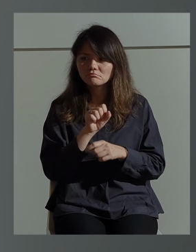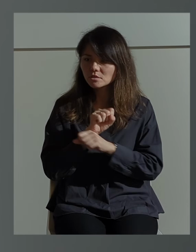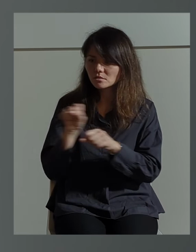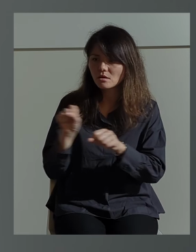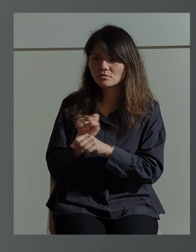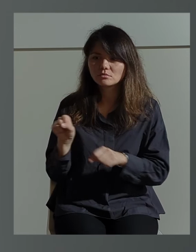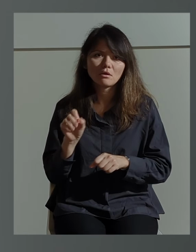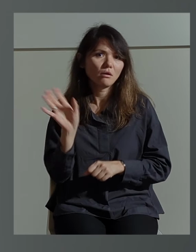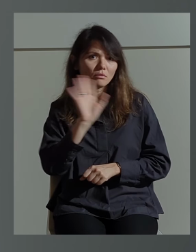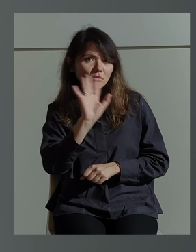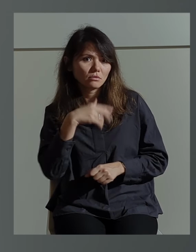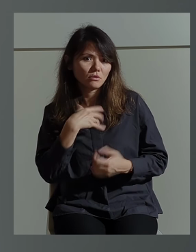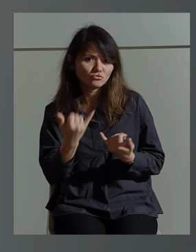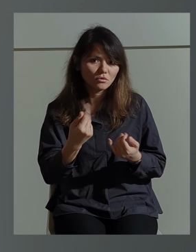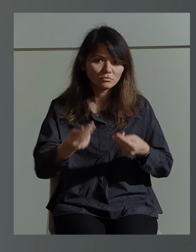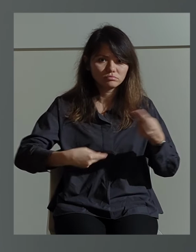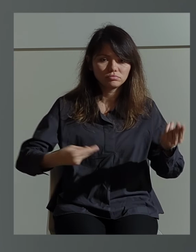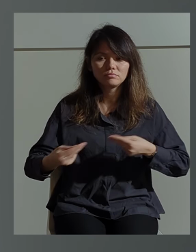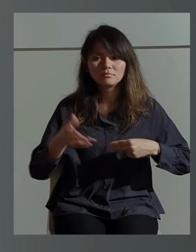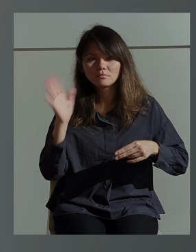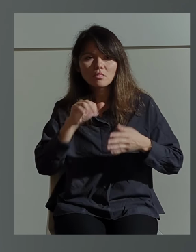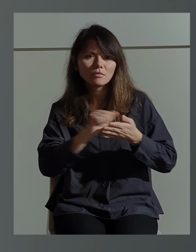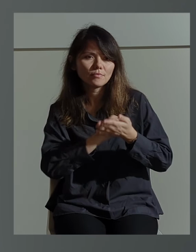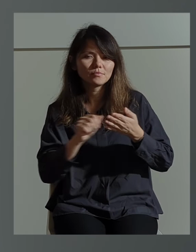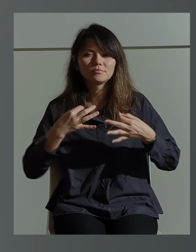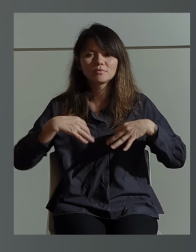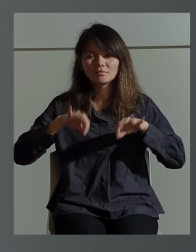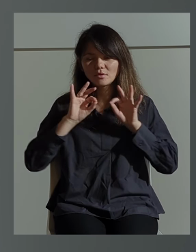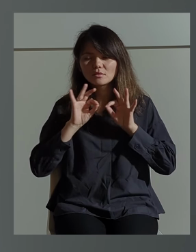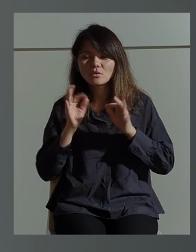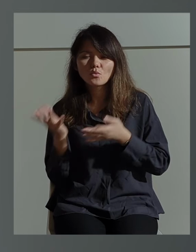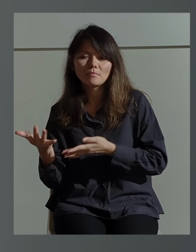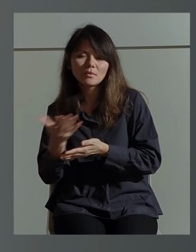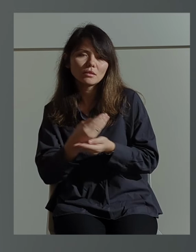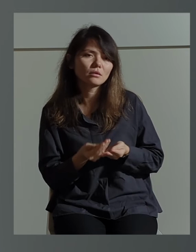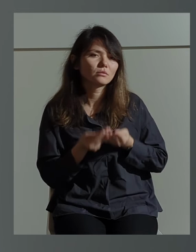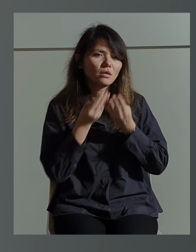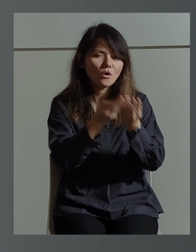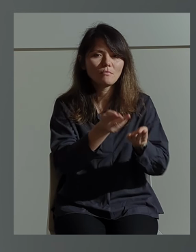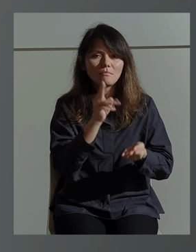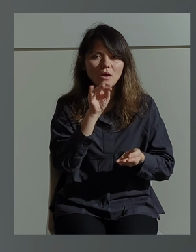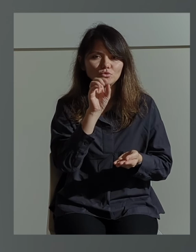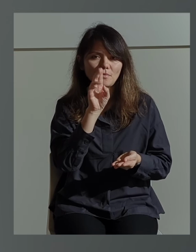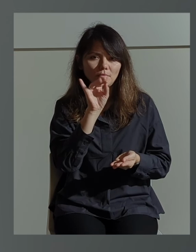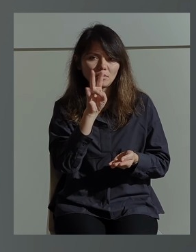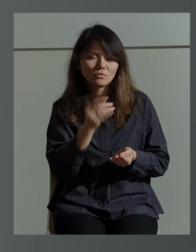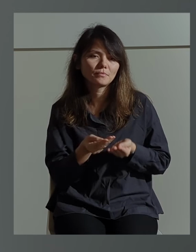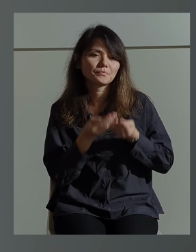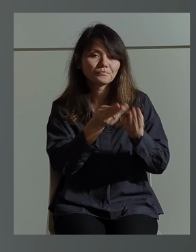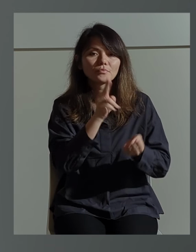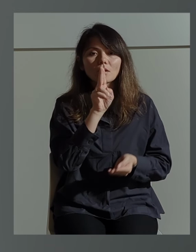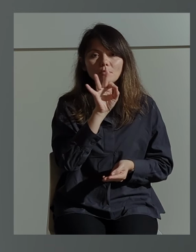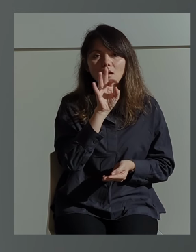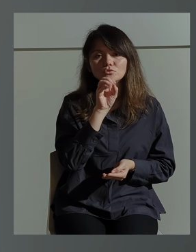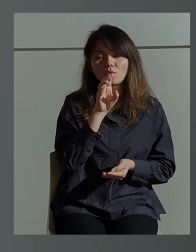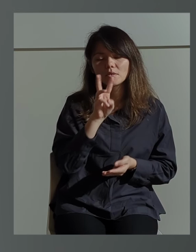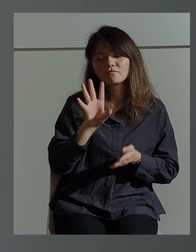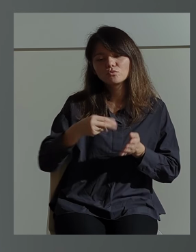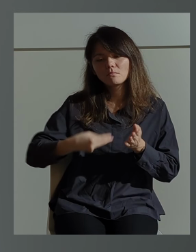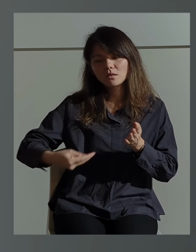давайте я всё подпишу собирают всех остальных чиновников бумаги несёт потёмкину приносит их даёт и соответственно потёмкин всё